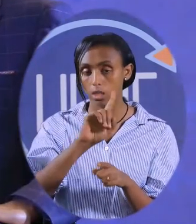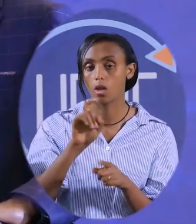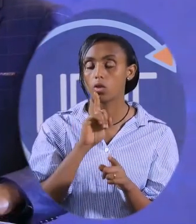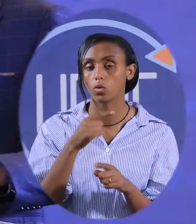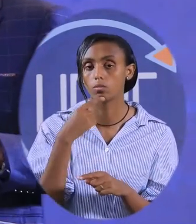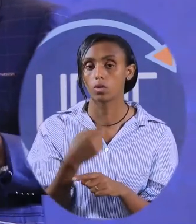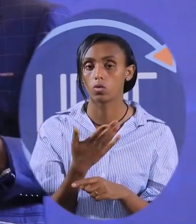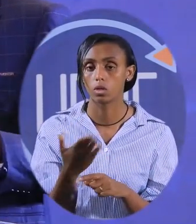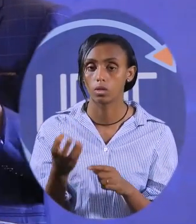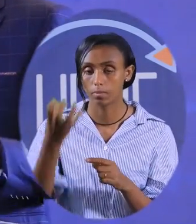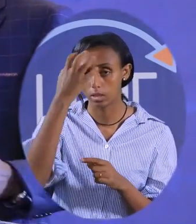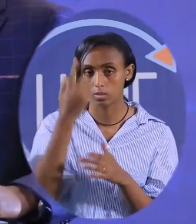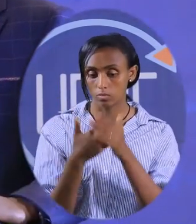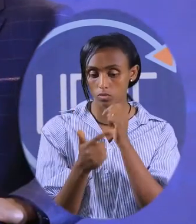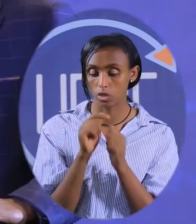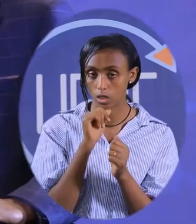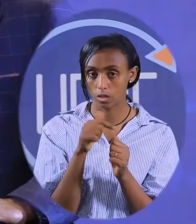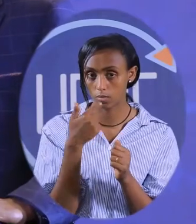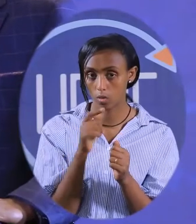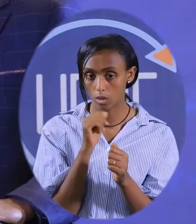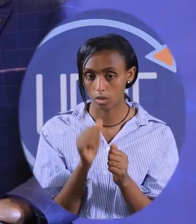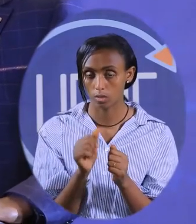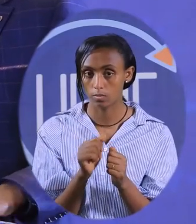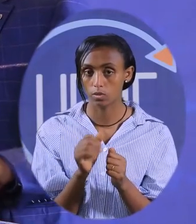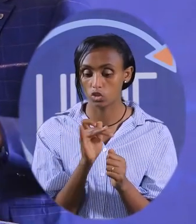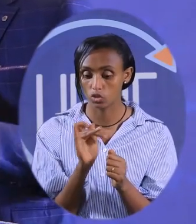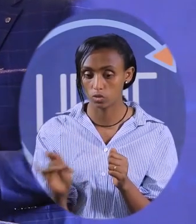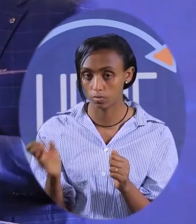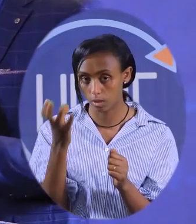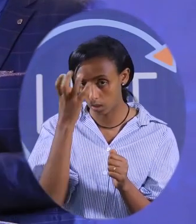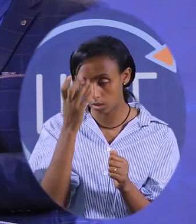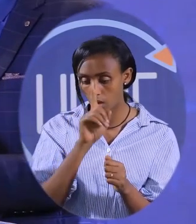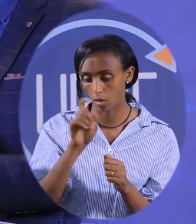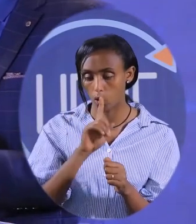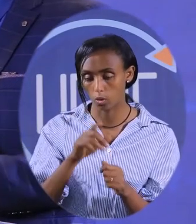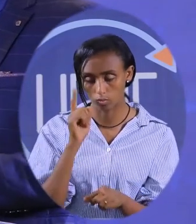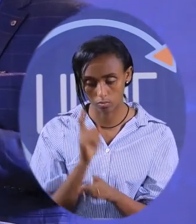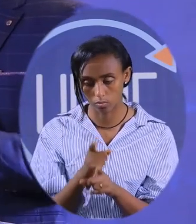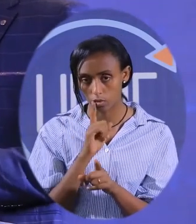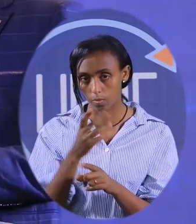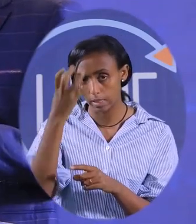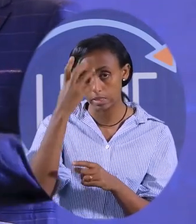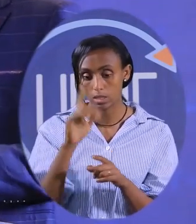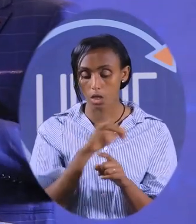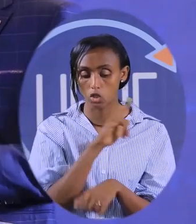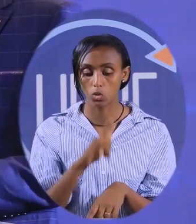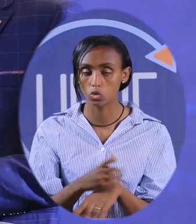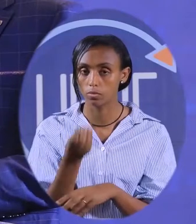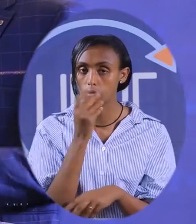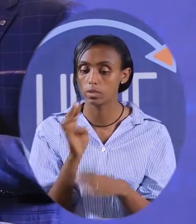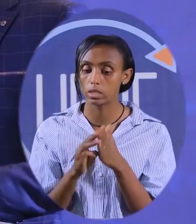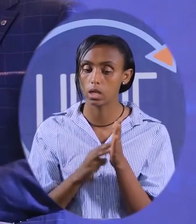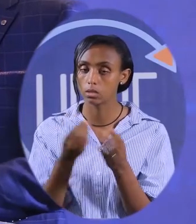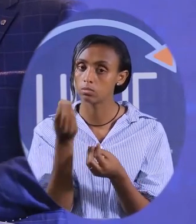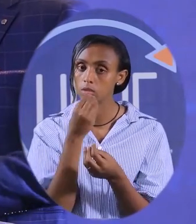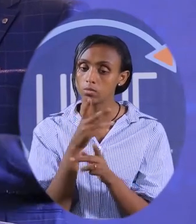የሚለው መንግስት ብቻ አይደለም ይያልኩ ነው የተከራከርኩ ያለሁት እንጂ መንግስትማ ተጠያቂ ነው መንግስት የዜጎችን የምግብና የሥርዓተ